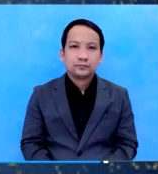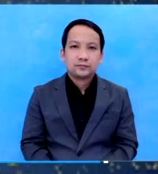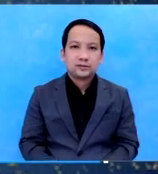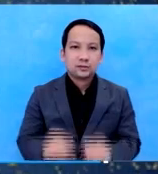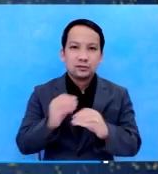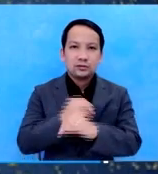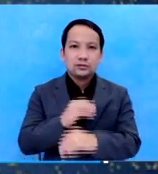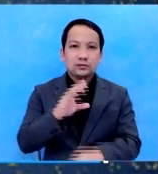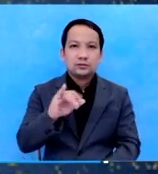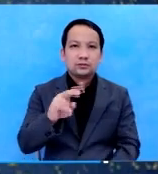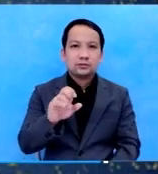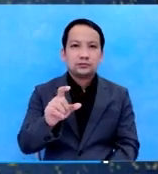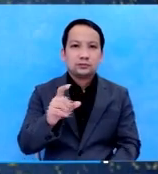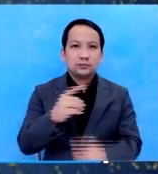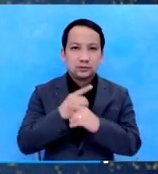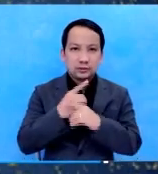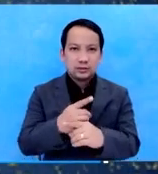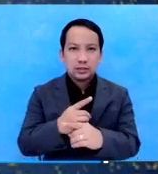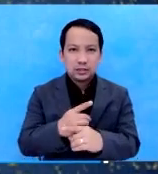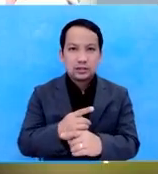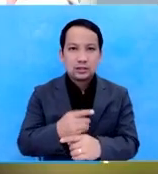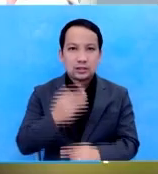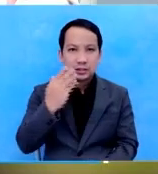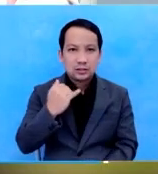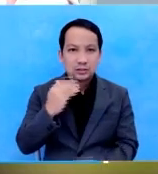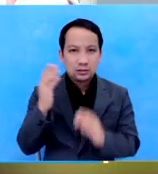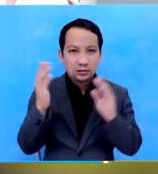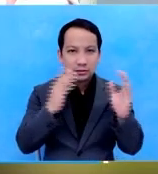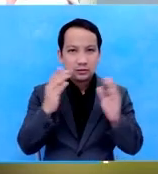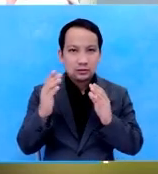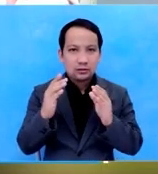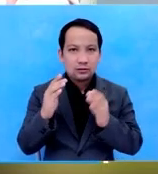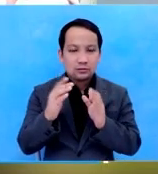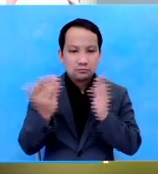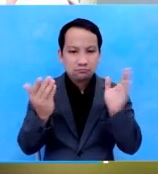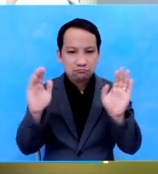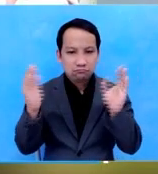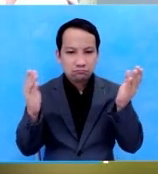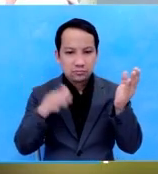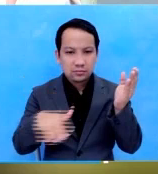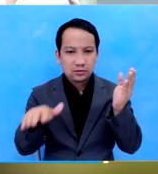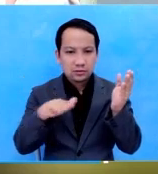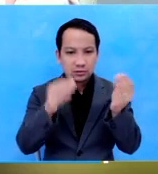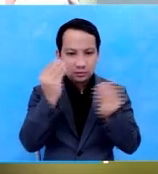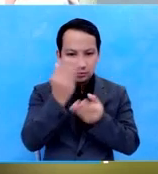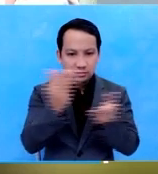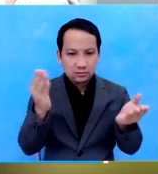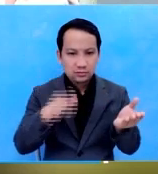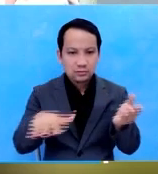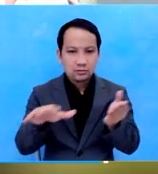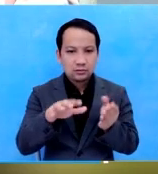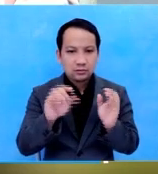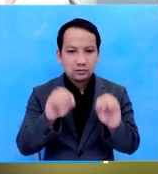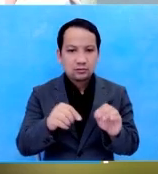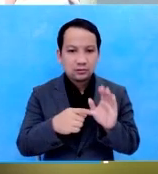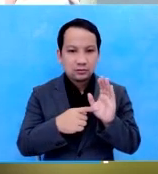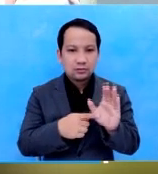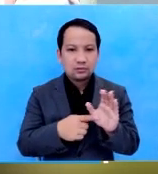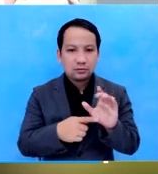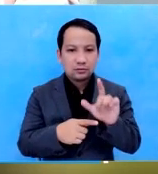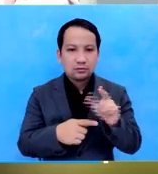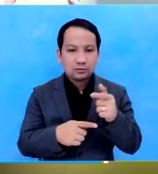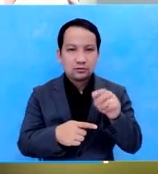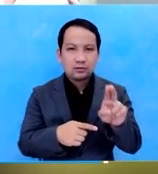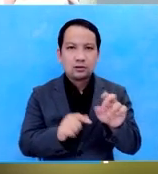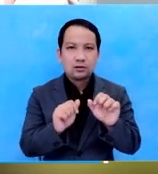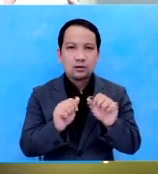Defense. Kumpara po sa bagyong Florita, para po ma-compare po natin at syempre maabisuhan din natin yung ating mga lokal, eh gaano po